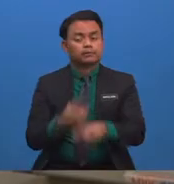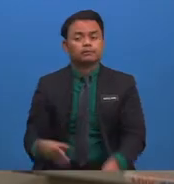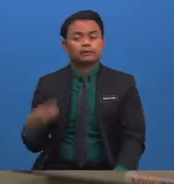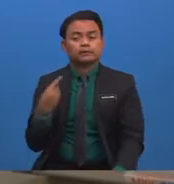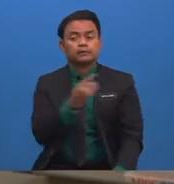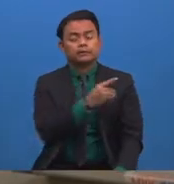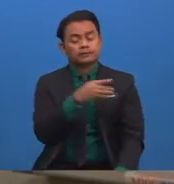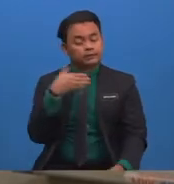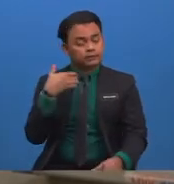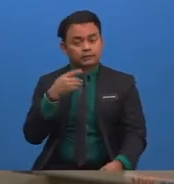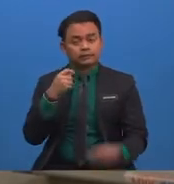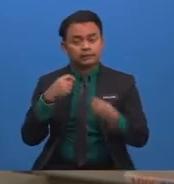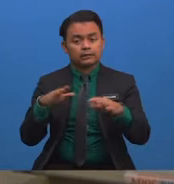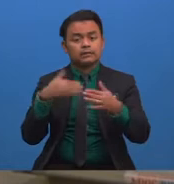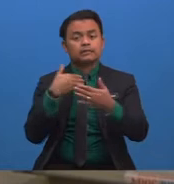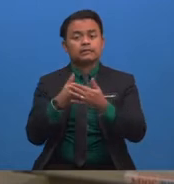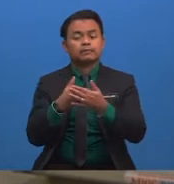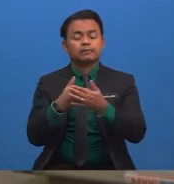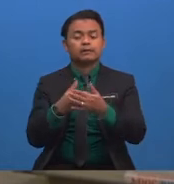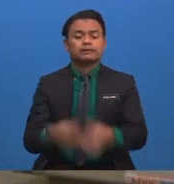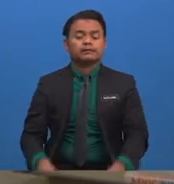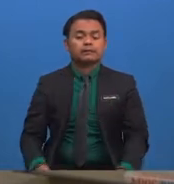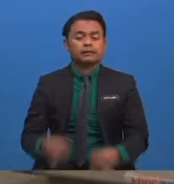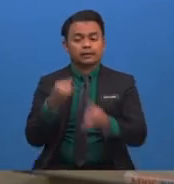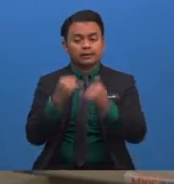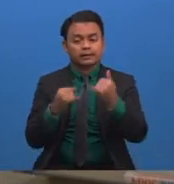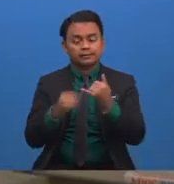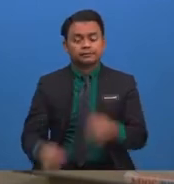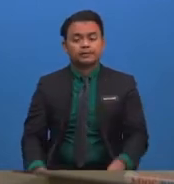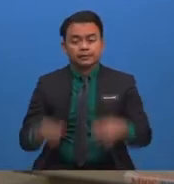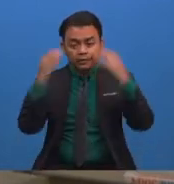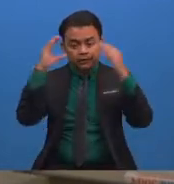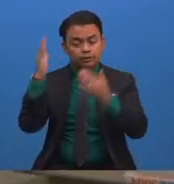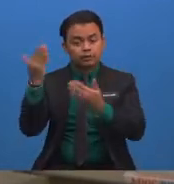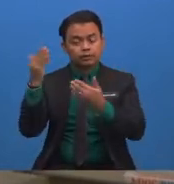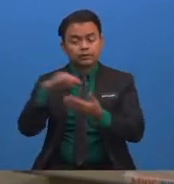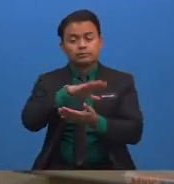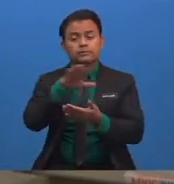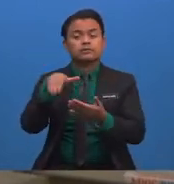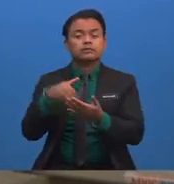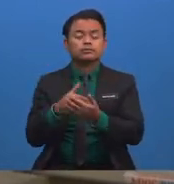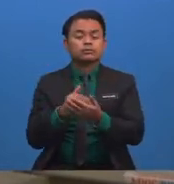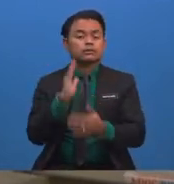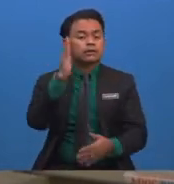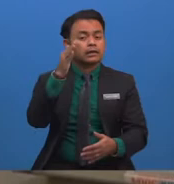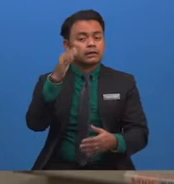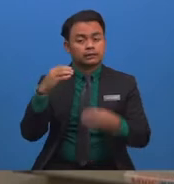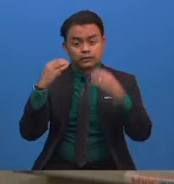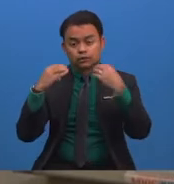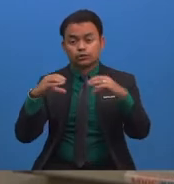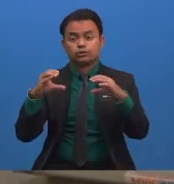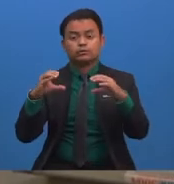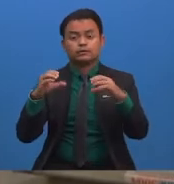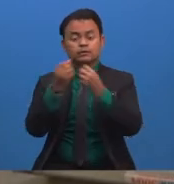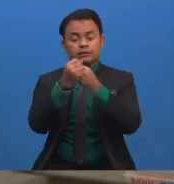Kita telah sampai ke penghujung episod. Akhir kata, cikgu berharap kamu semua akan cuba